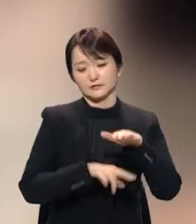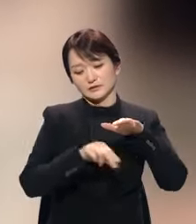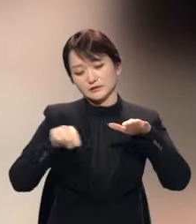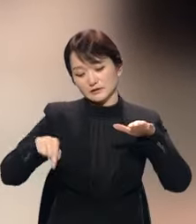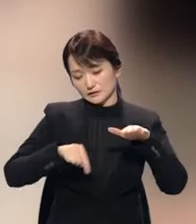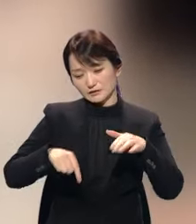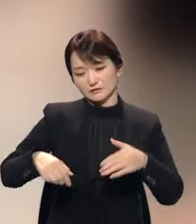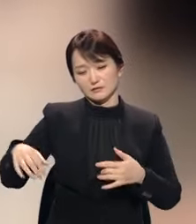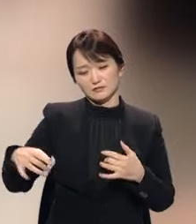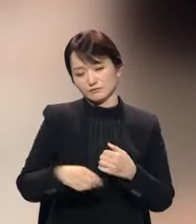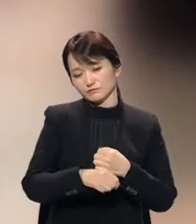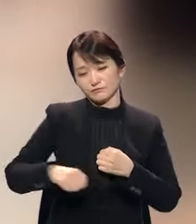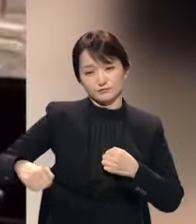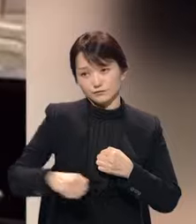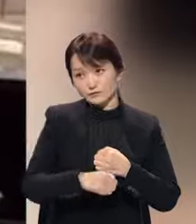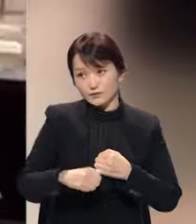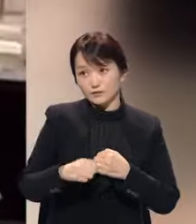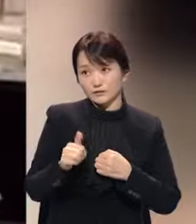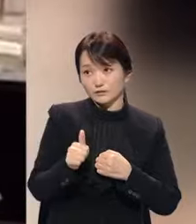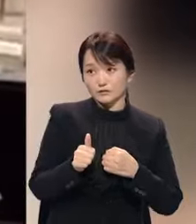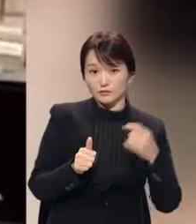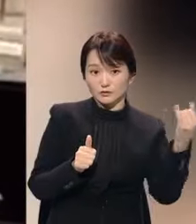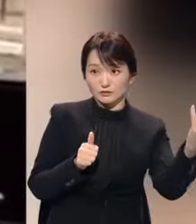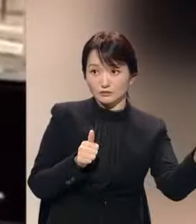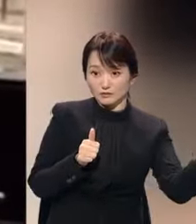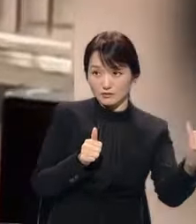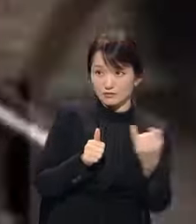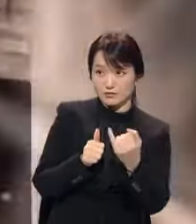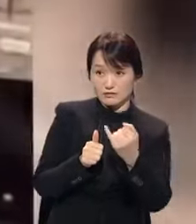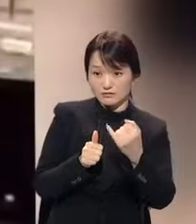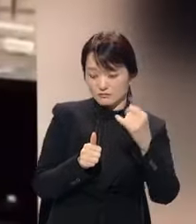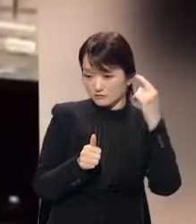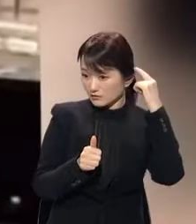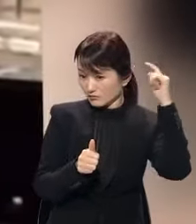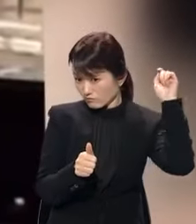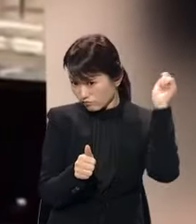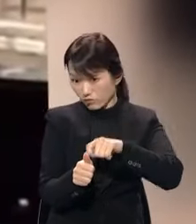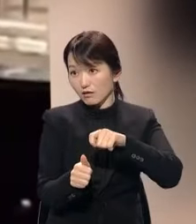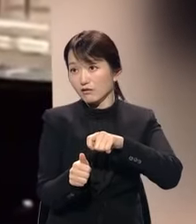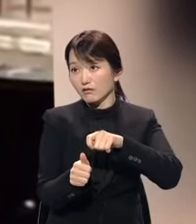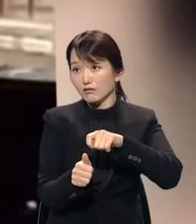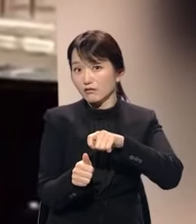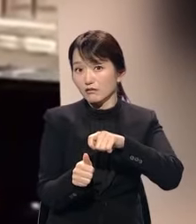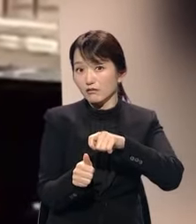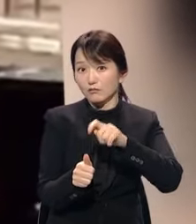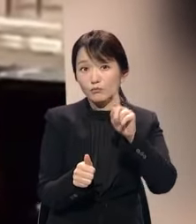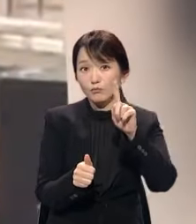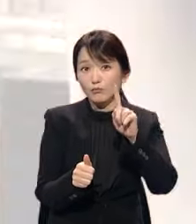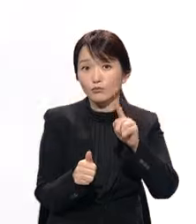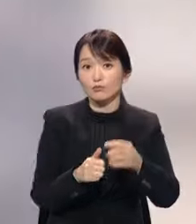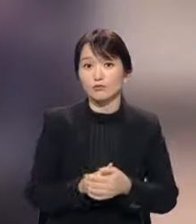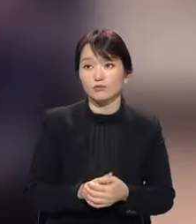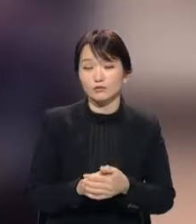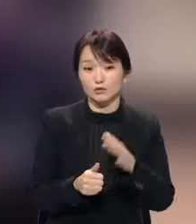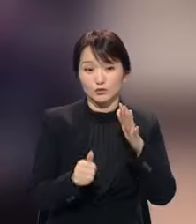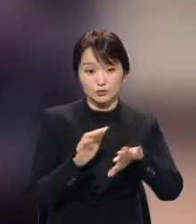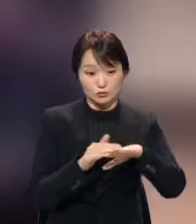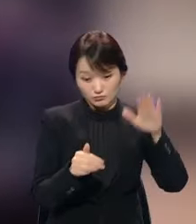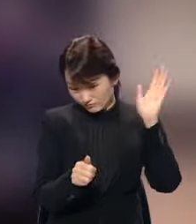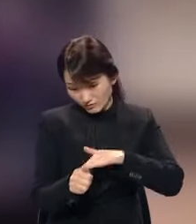첼로 연주 중인 남성에게 한 여성이 다가갑니다. 그러더니 남성의 뒤통수를 세게 내려치는데요. 심지어 맨손도